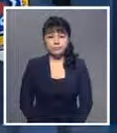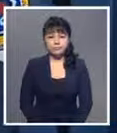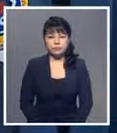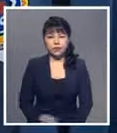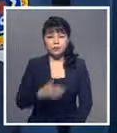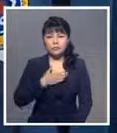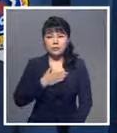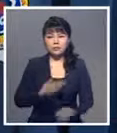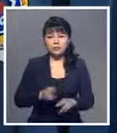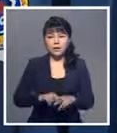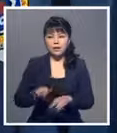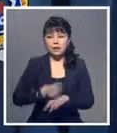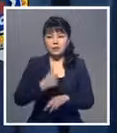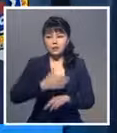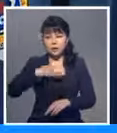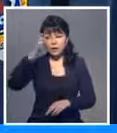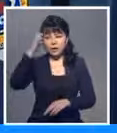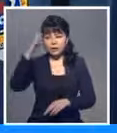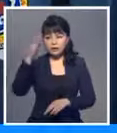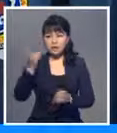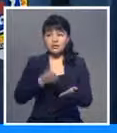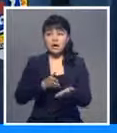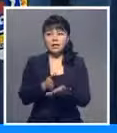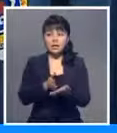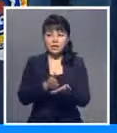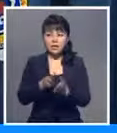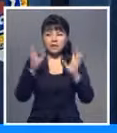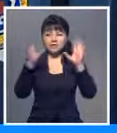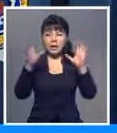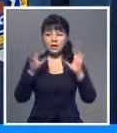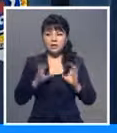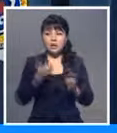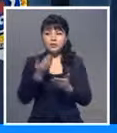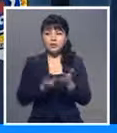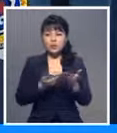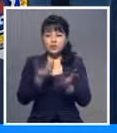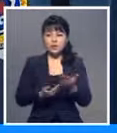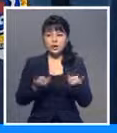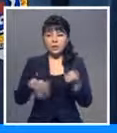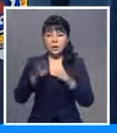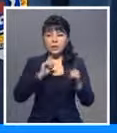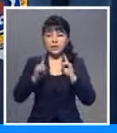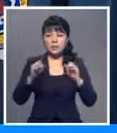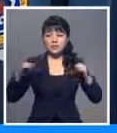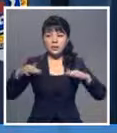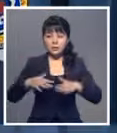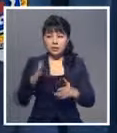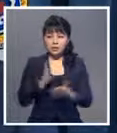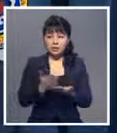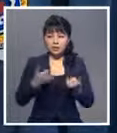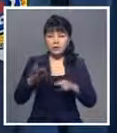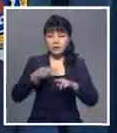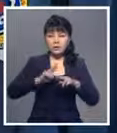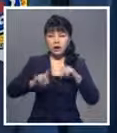елбасы қол қойған мемлекеттік жастар саясат туралы заңды түсіндіру мақсатында жиналып отырмыз. Бұл басқосуға Астанадан